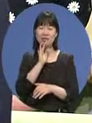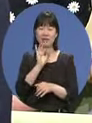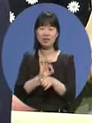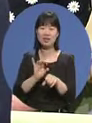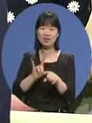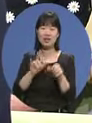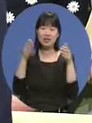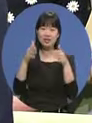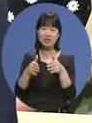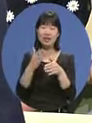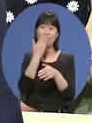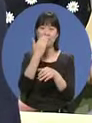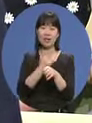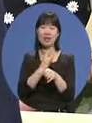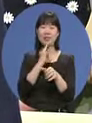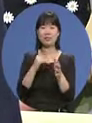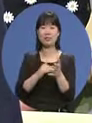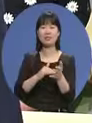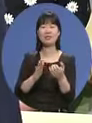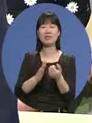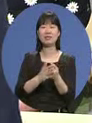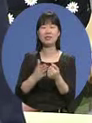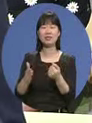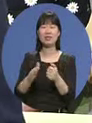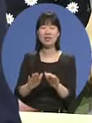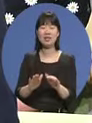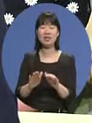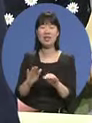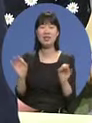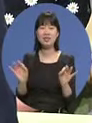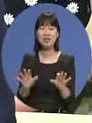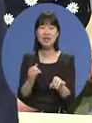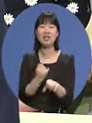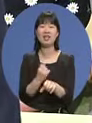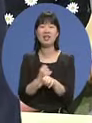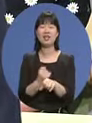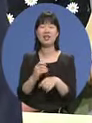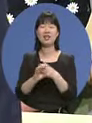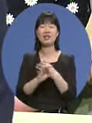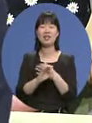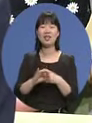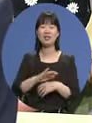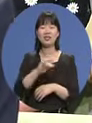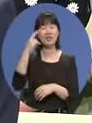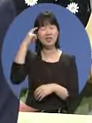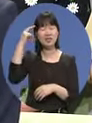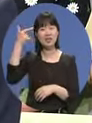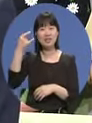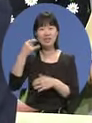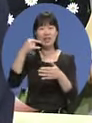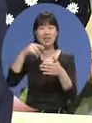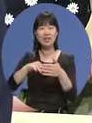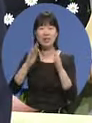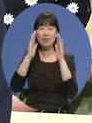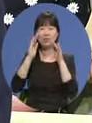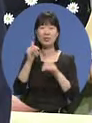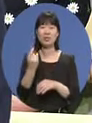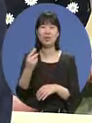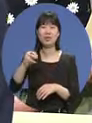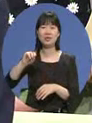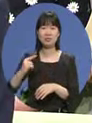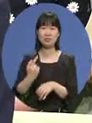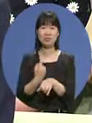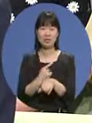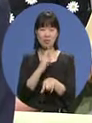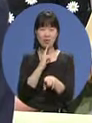10시간 집중을 가능하게 할 수도 있거든요. 이제 명상을 잠깐이라도 하면은 이제 우리 뇌에서 그 공부 호르몬이라고 하죠.